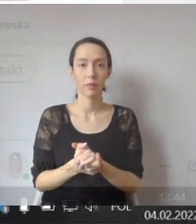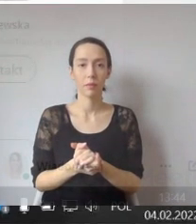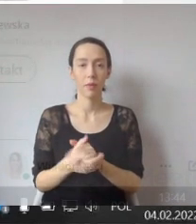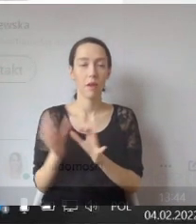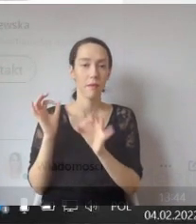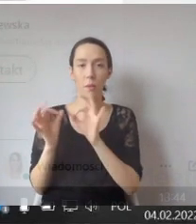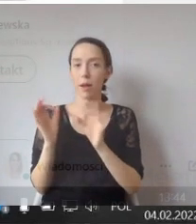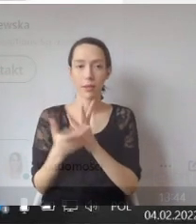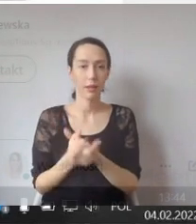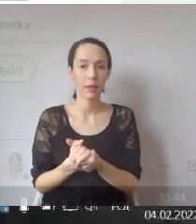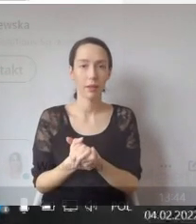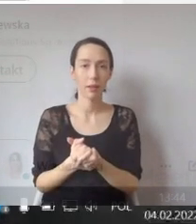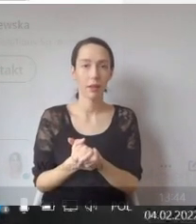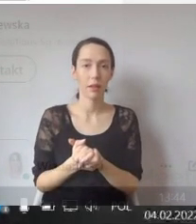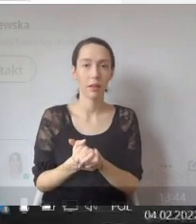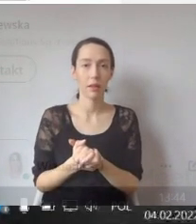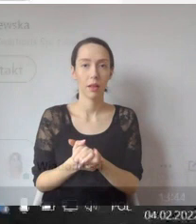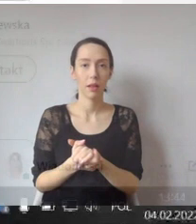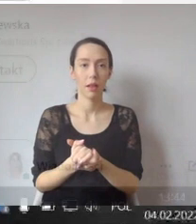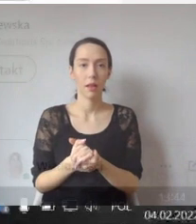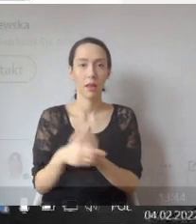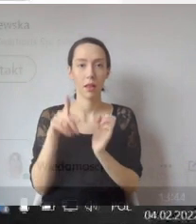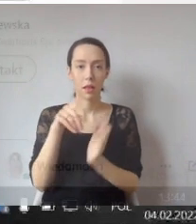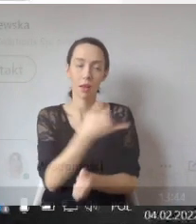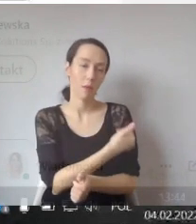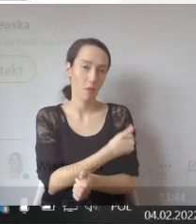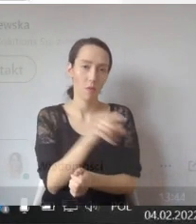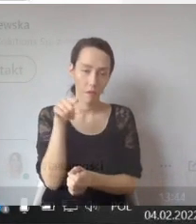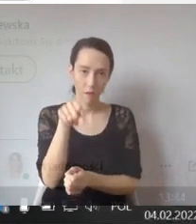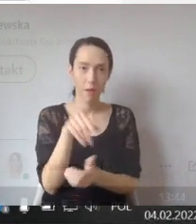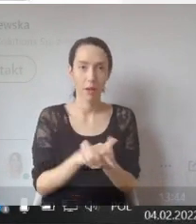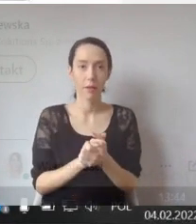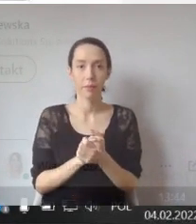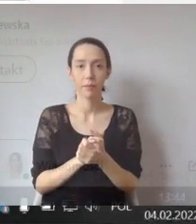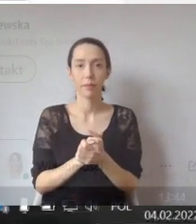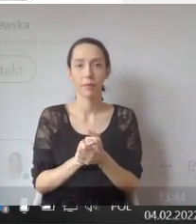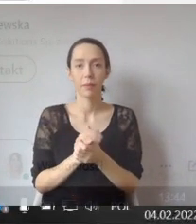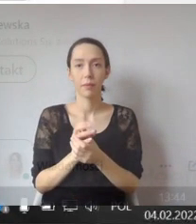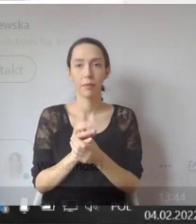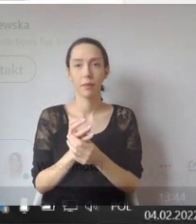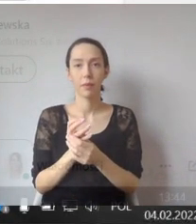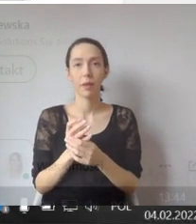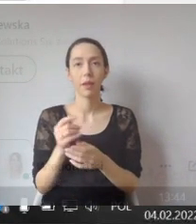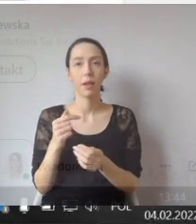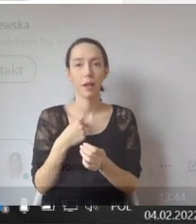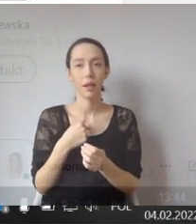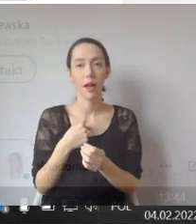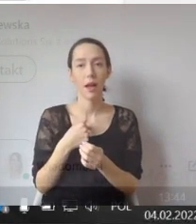może akurat różnie tutaj wyglądać. Ja akurat odwoływałam się